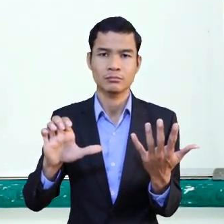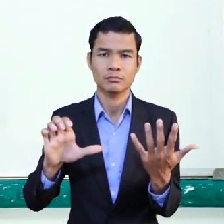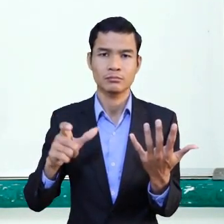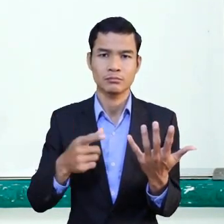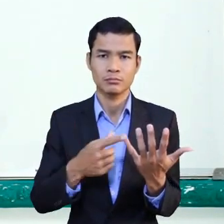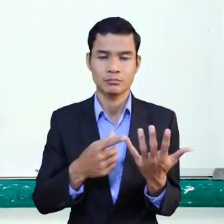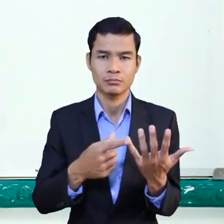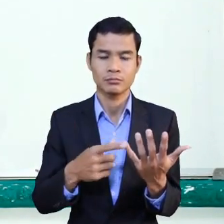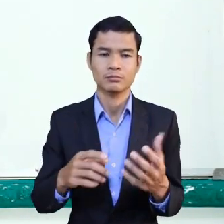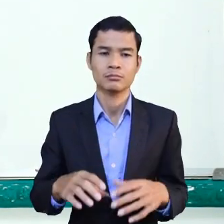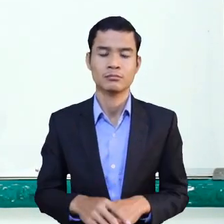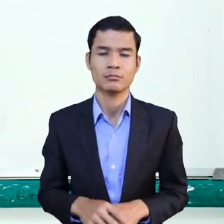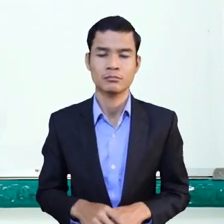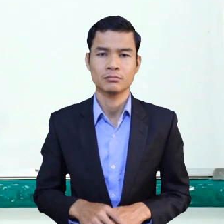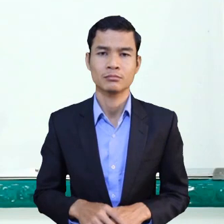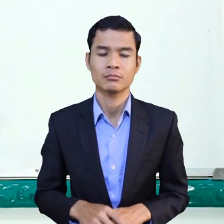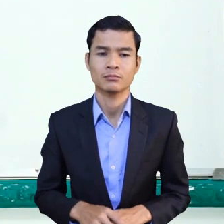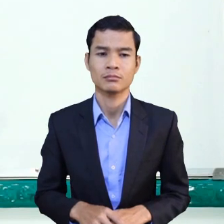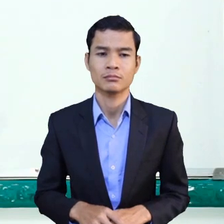ឆេ